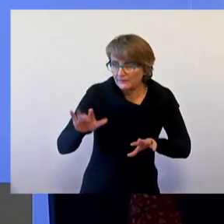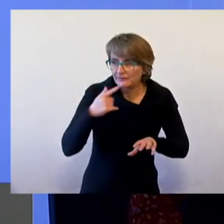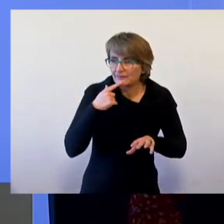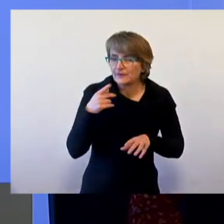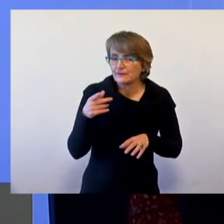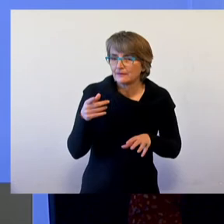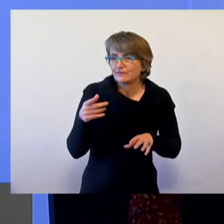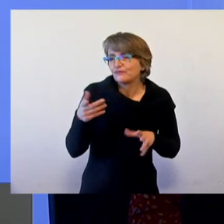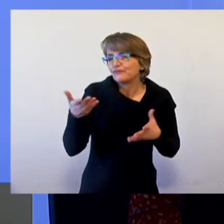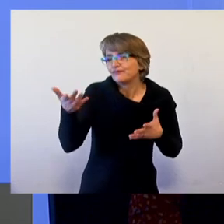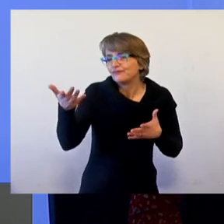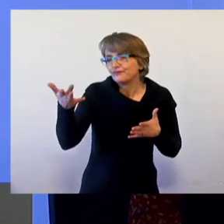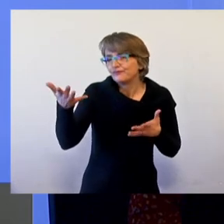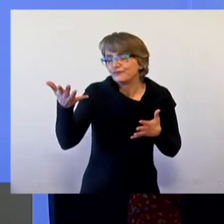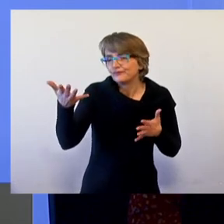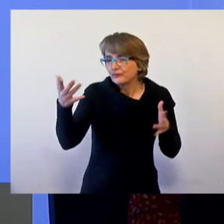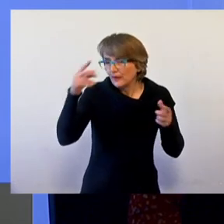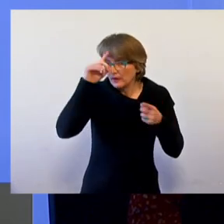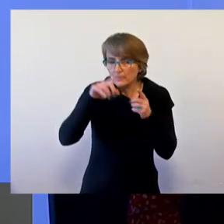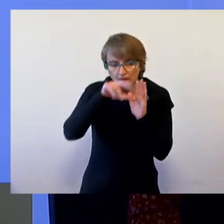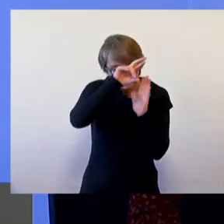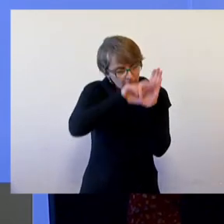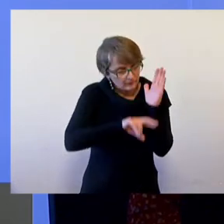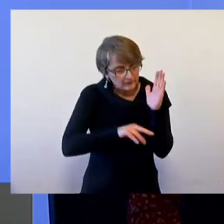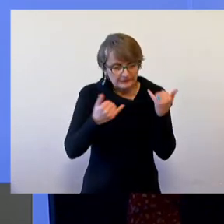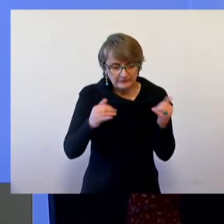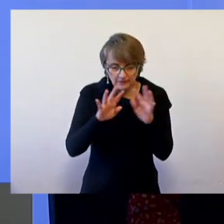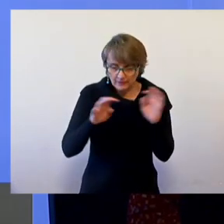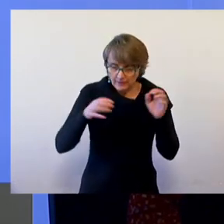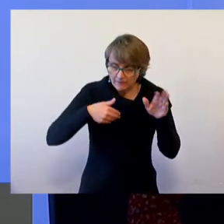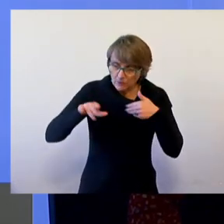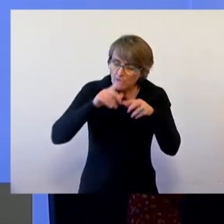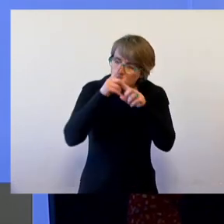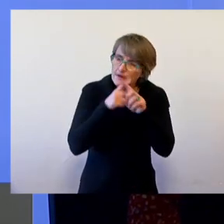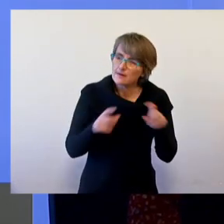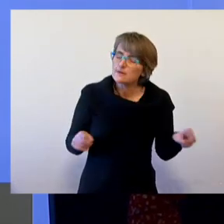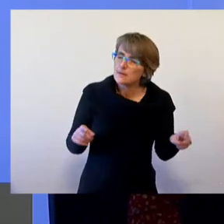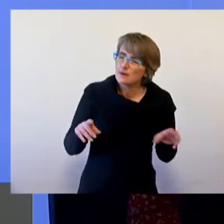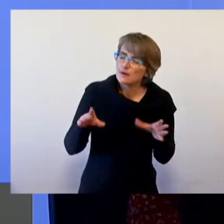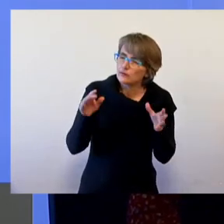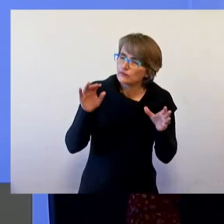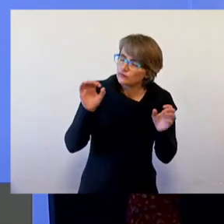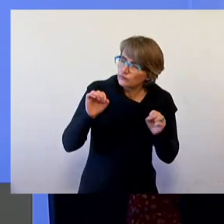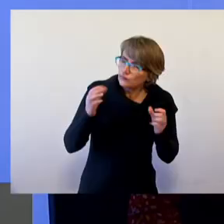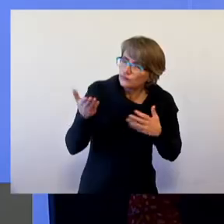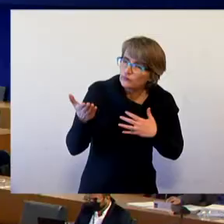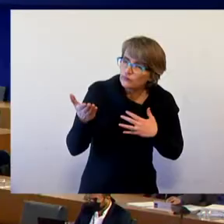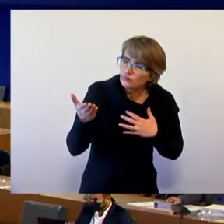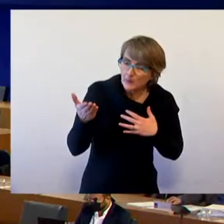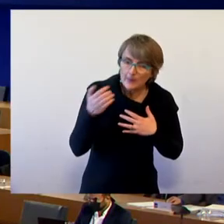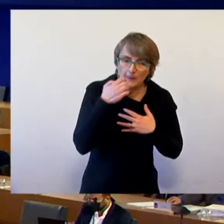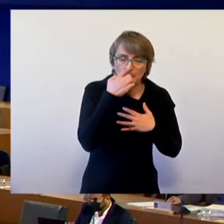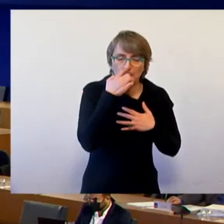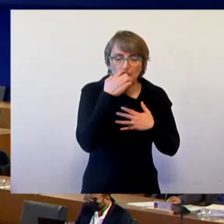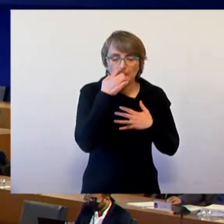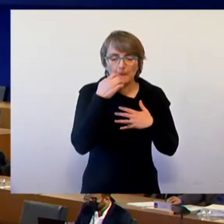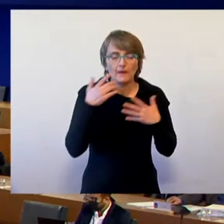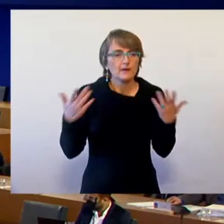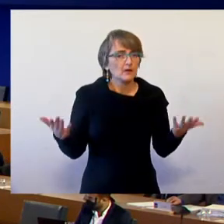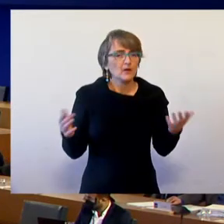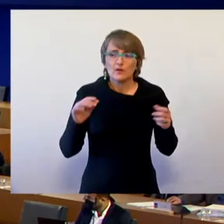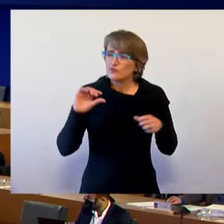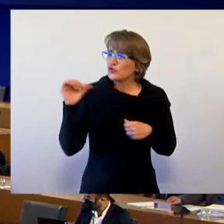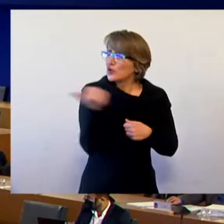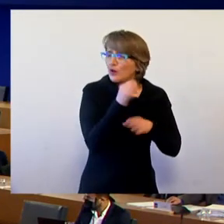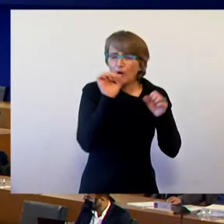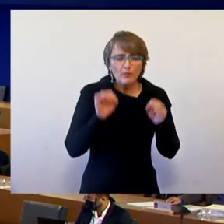souscrivez au respect du règlement de cette Assemblée. Cette Assemblée, je souhaite... Tout le monde peut donner son